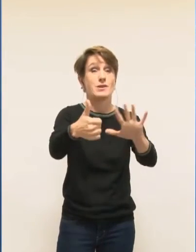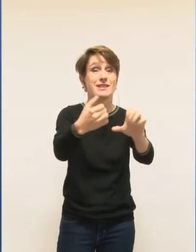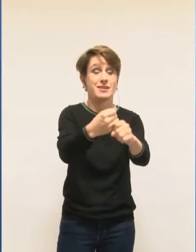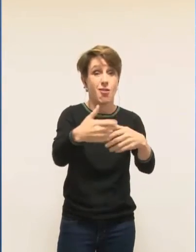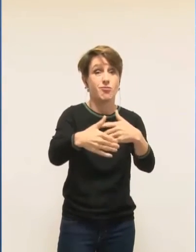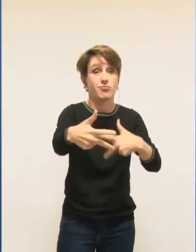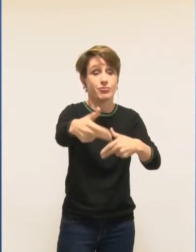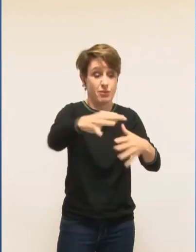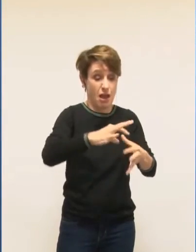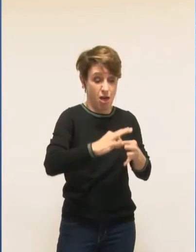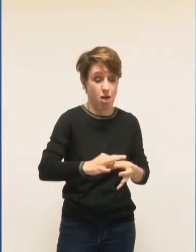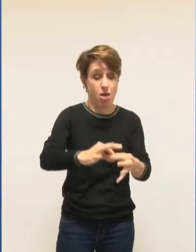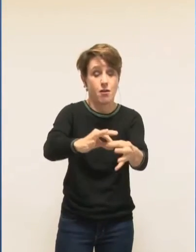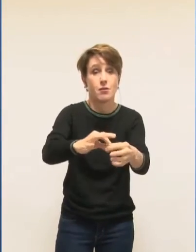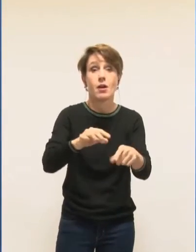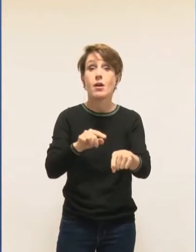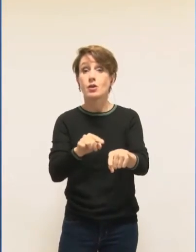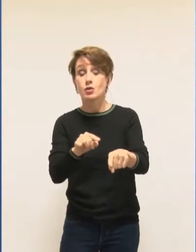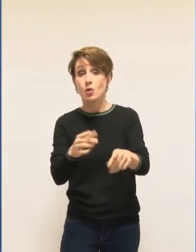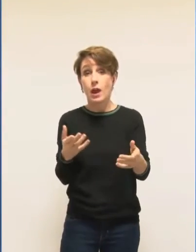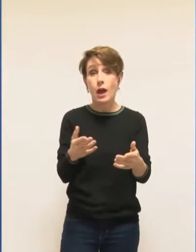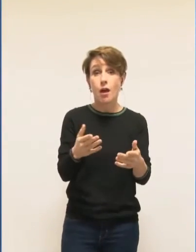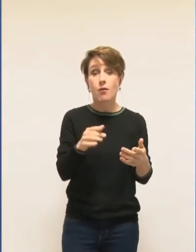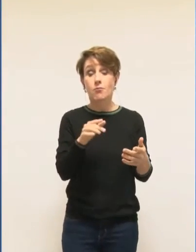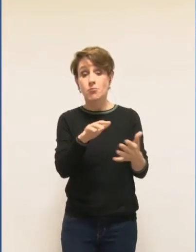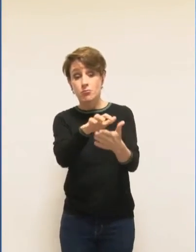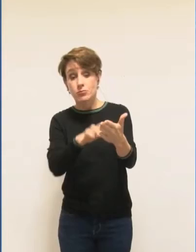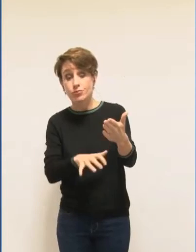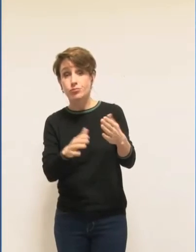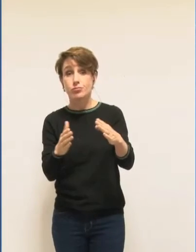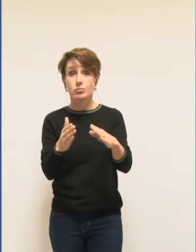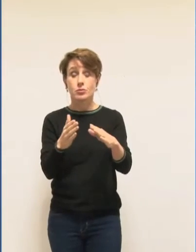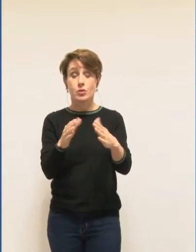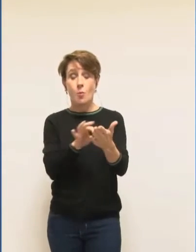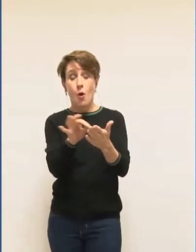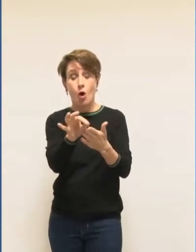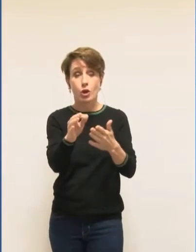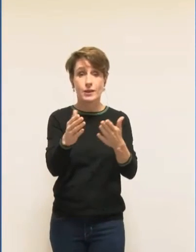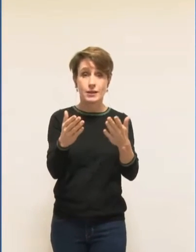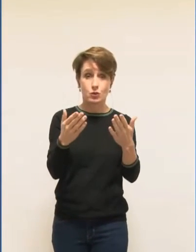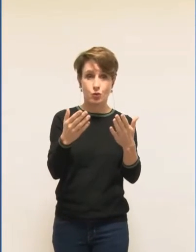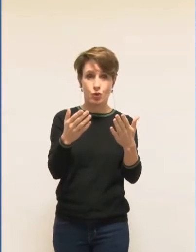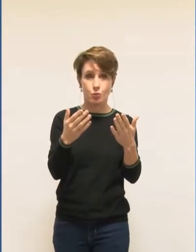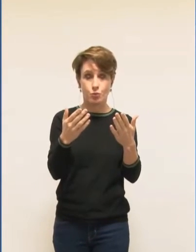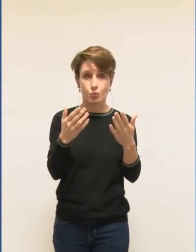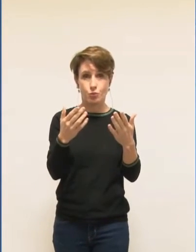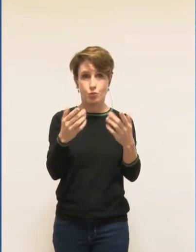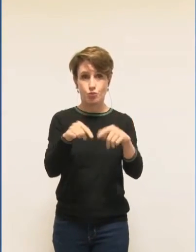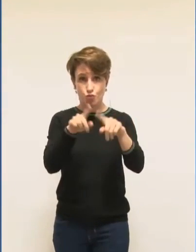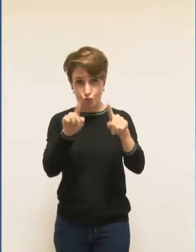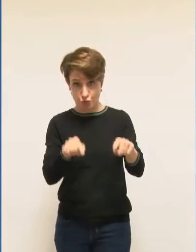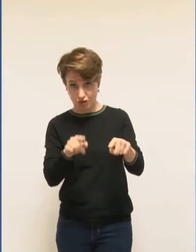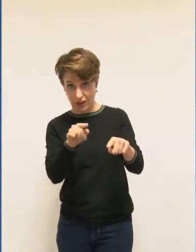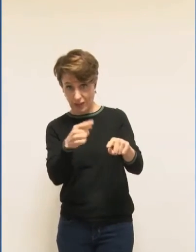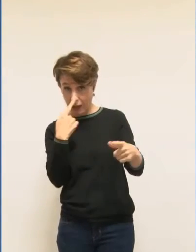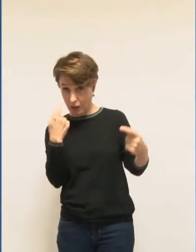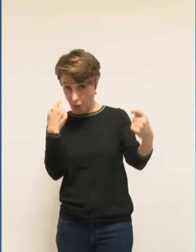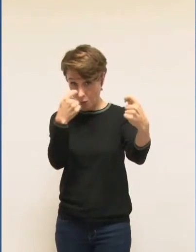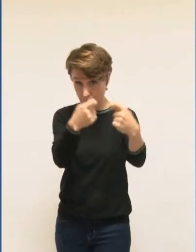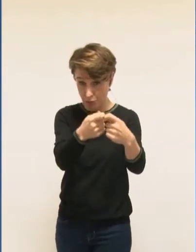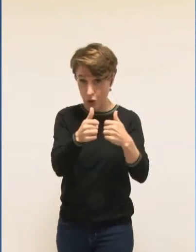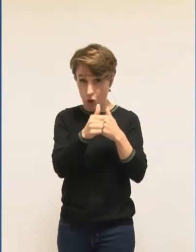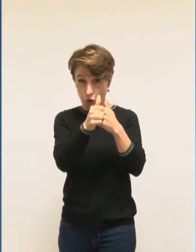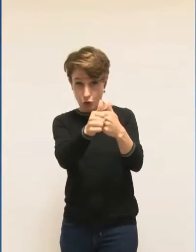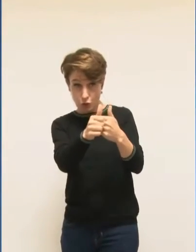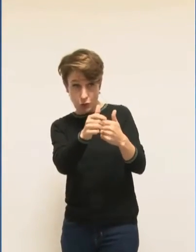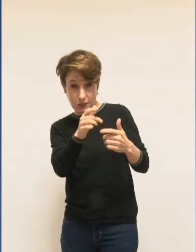traduit budgétairement les choix et orientations au regard des priorités politiques qui doivent être poursuivies dans l'intérêt de Grenoble,